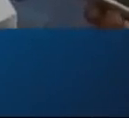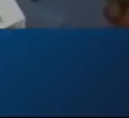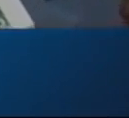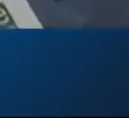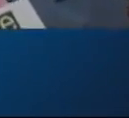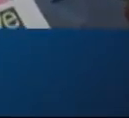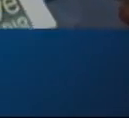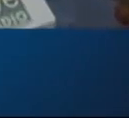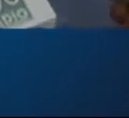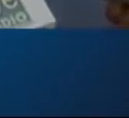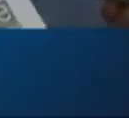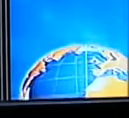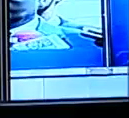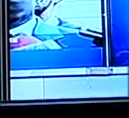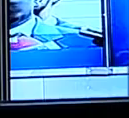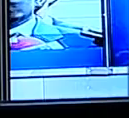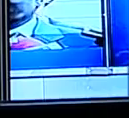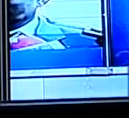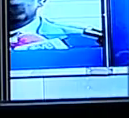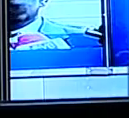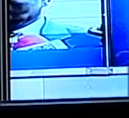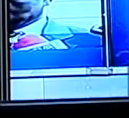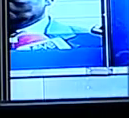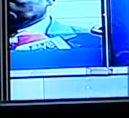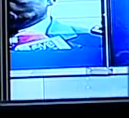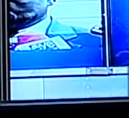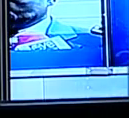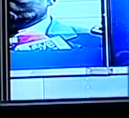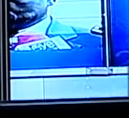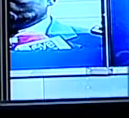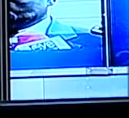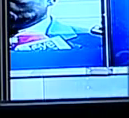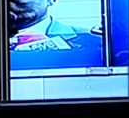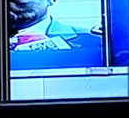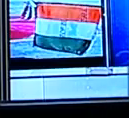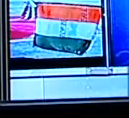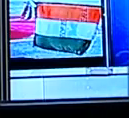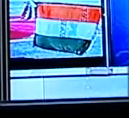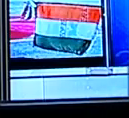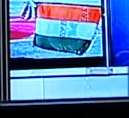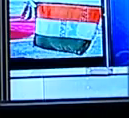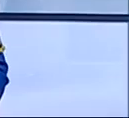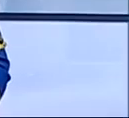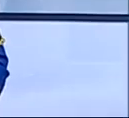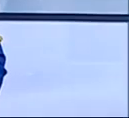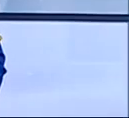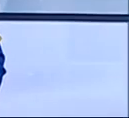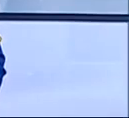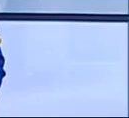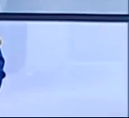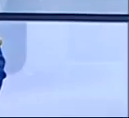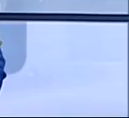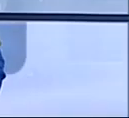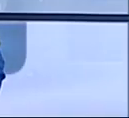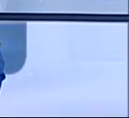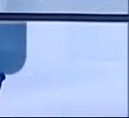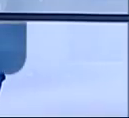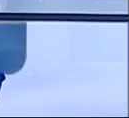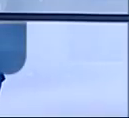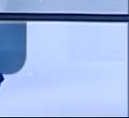des hostilités. Bonjour et merci d'être avec nous pour ce 13h sur RTI 1. En Côte d'Ivoire, depuis